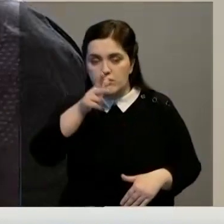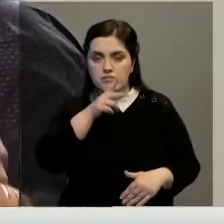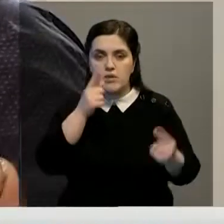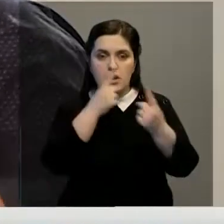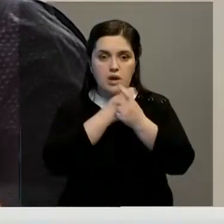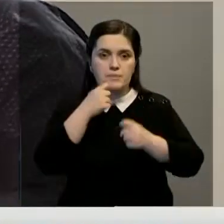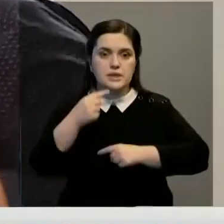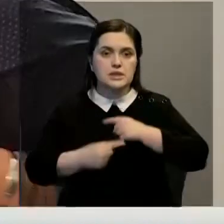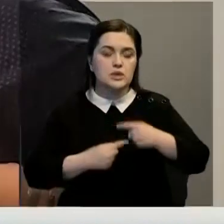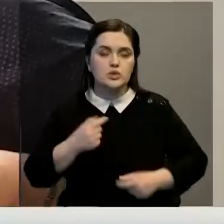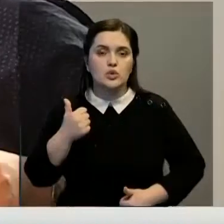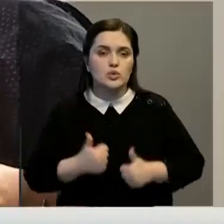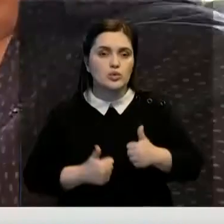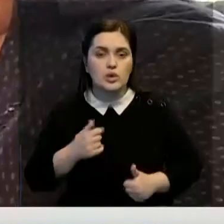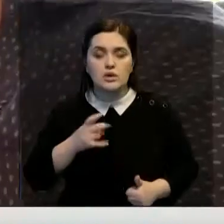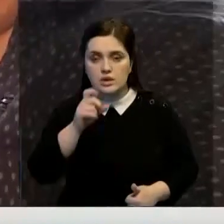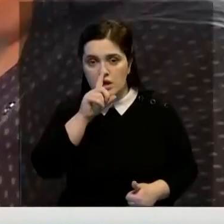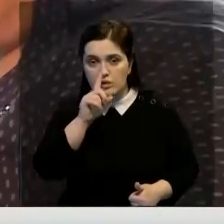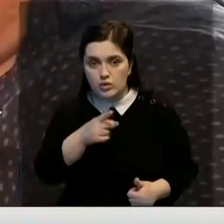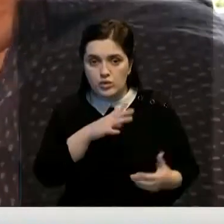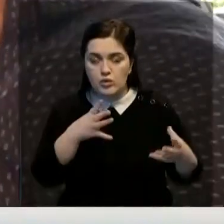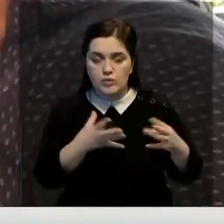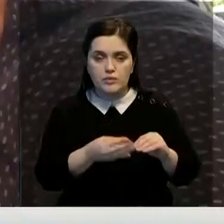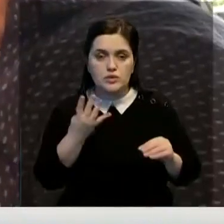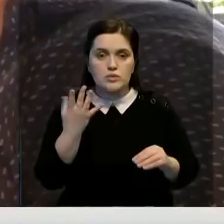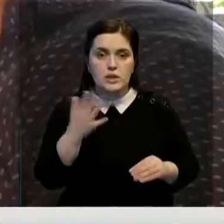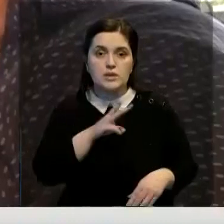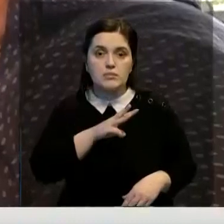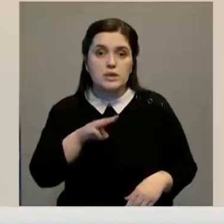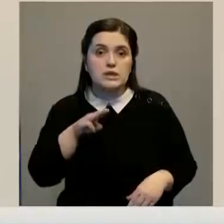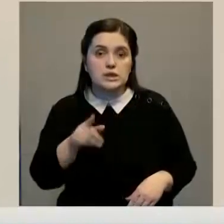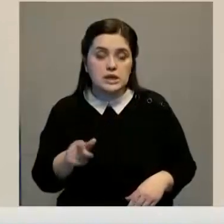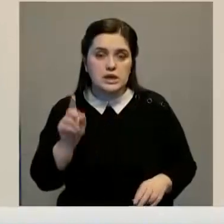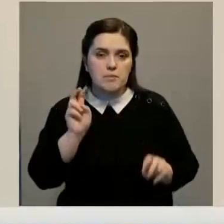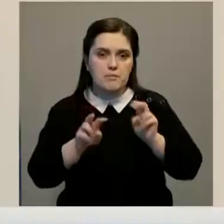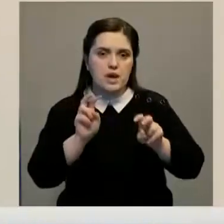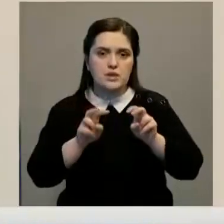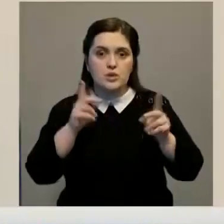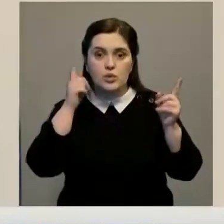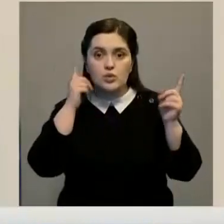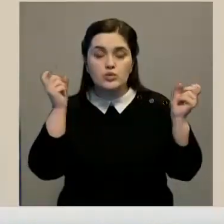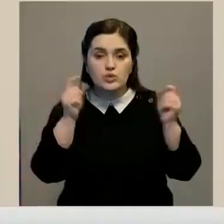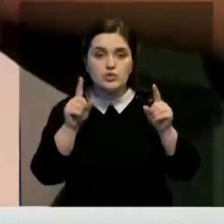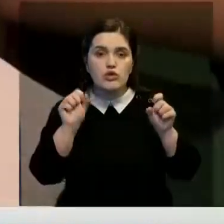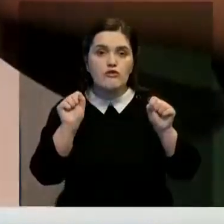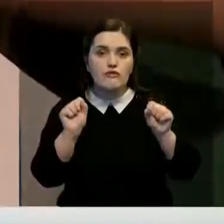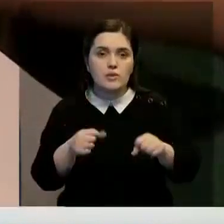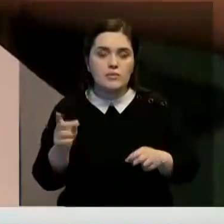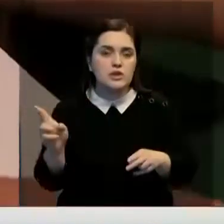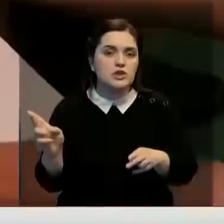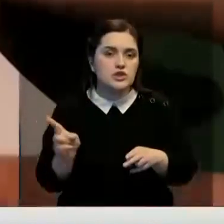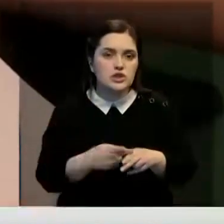объявлен следующий конкурс, уже на год, на сумму в 45 миллионов тенге. И посетители центра узнали, что, возможно, им придется